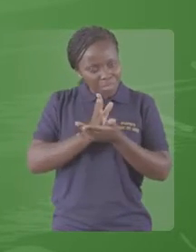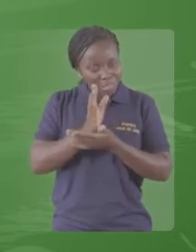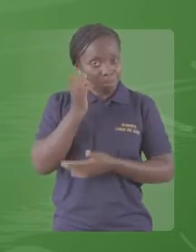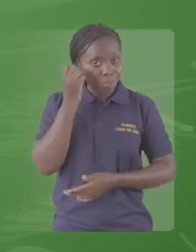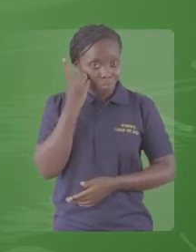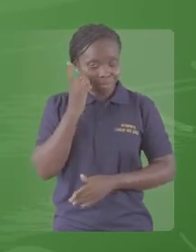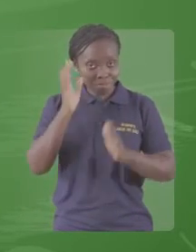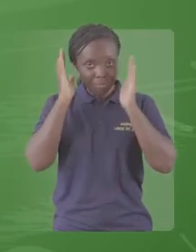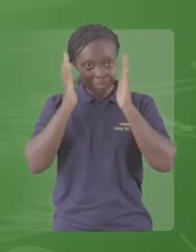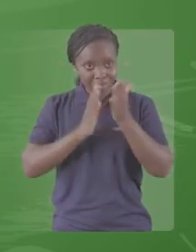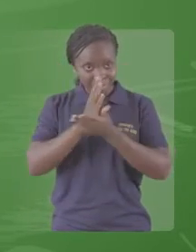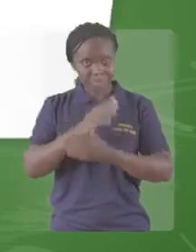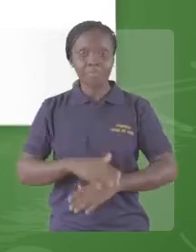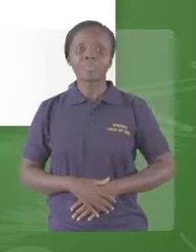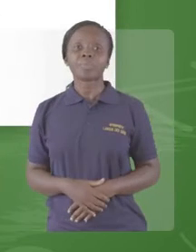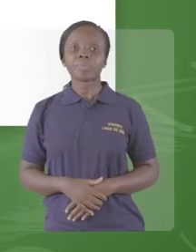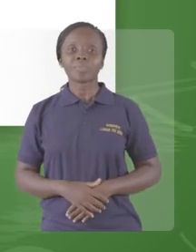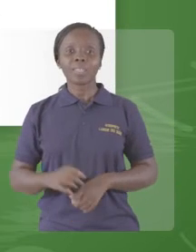exercice d'application.